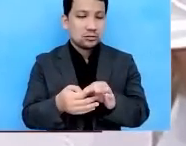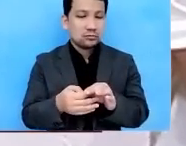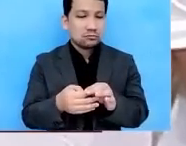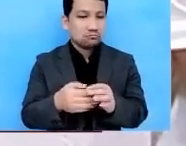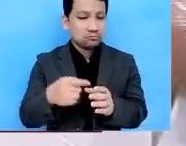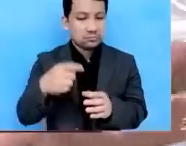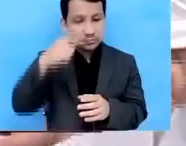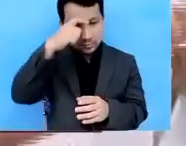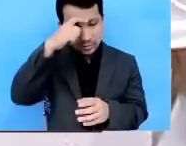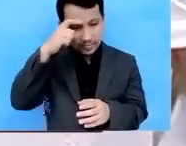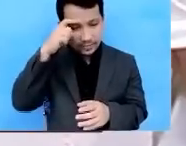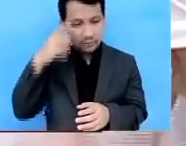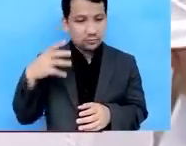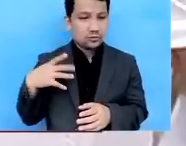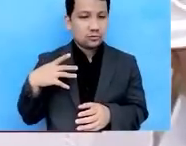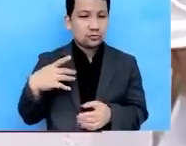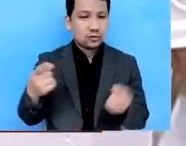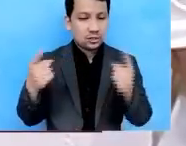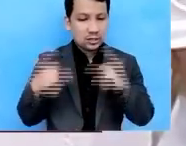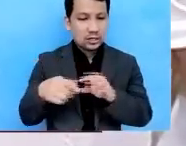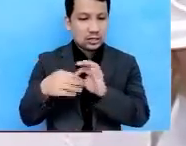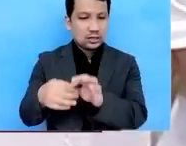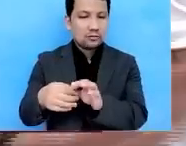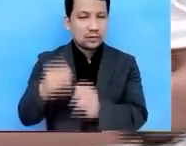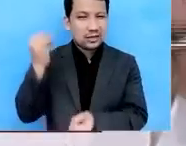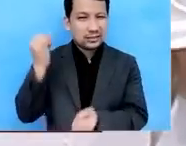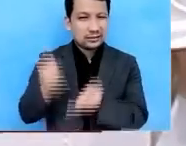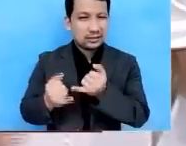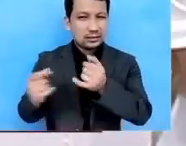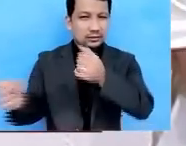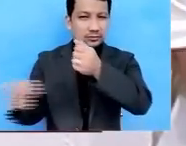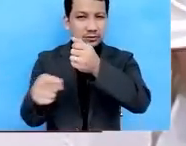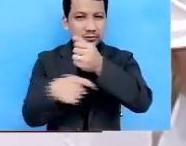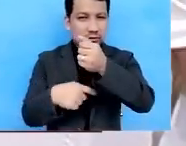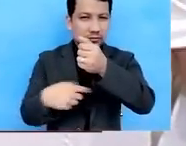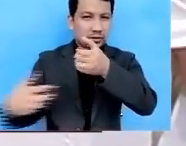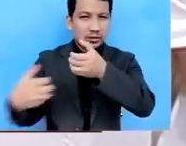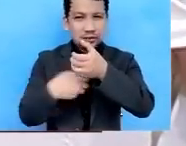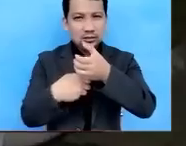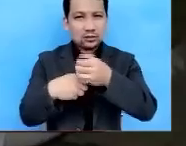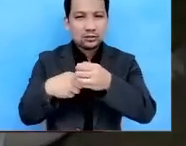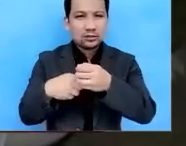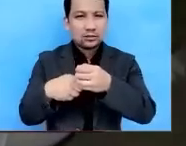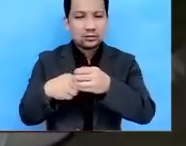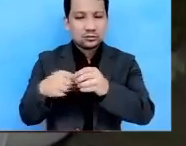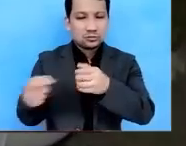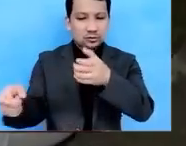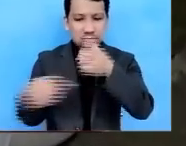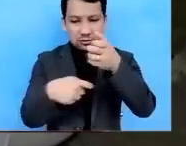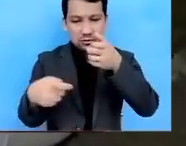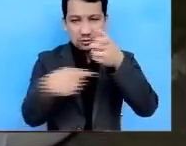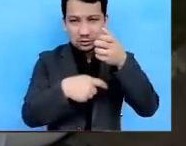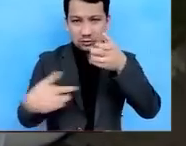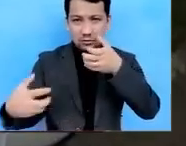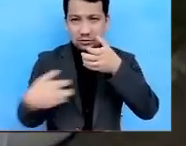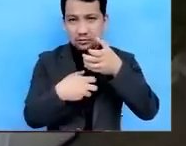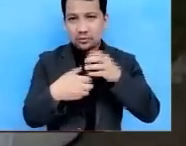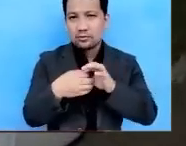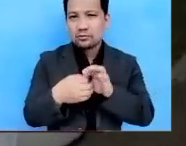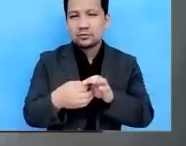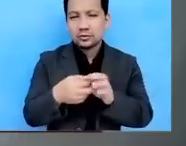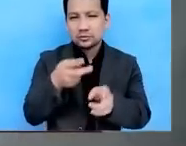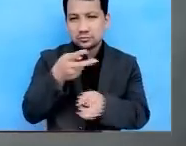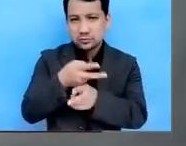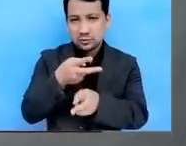where we are waiting for the last planting to be harvested. Kaya nga higit nilang